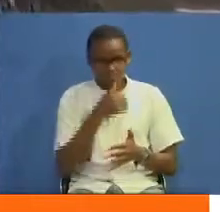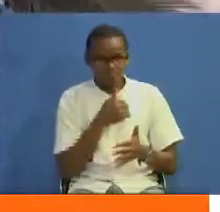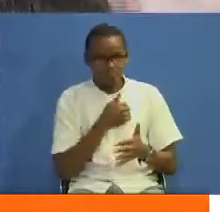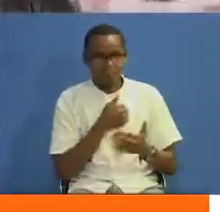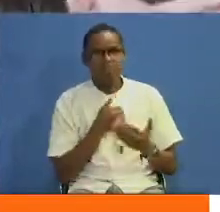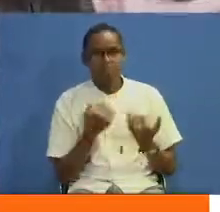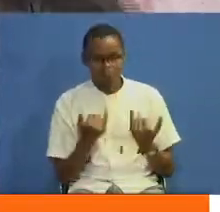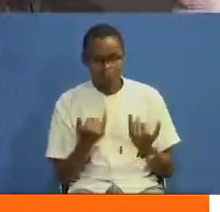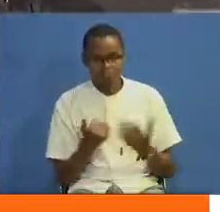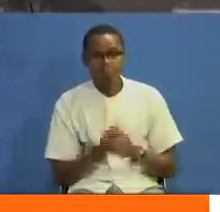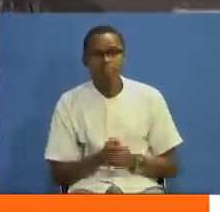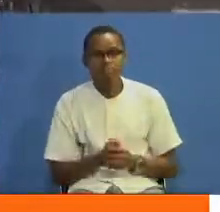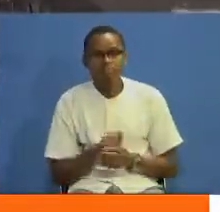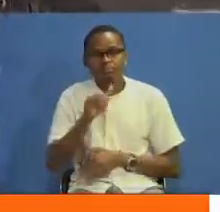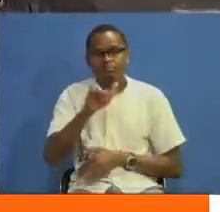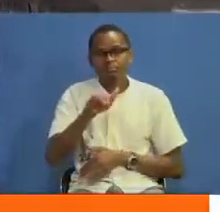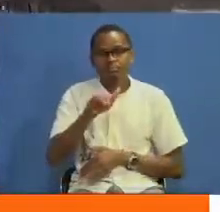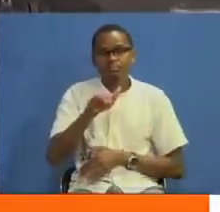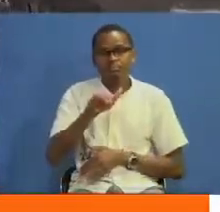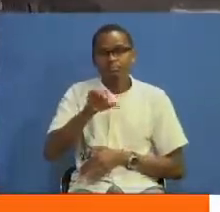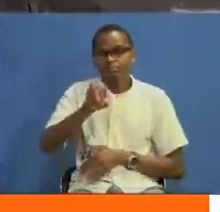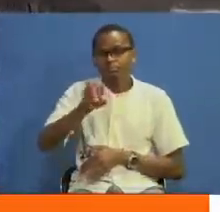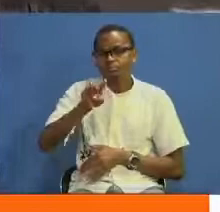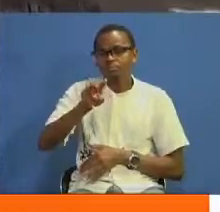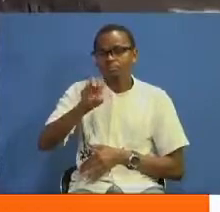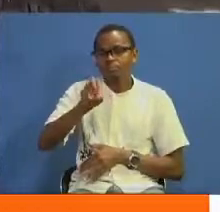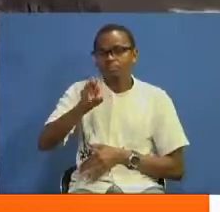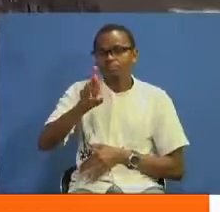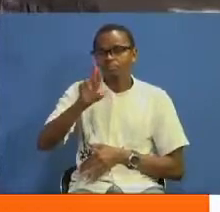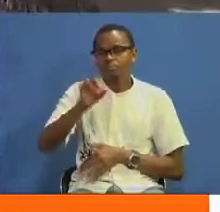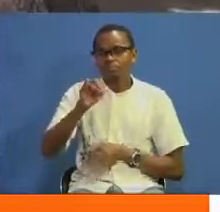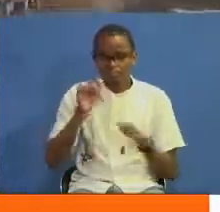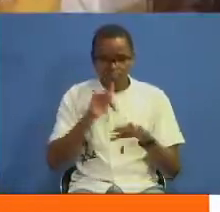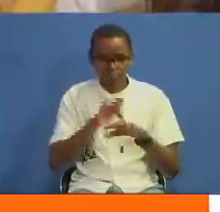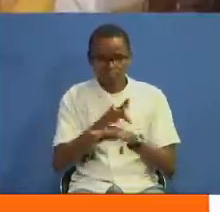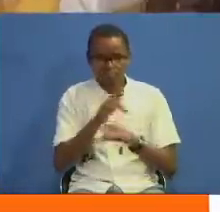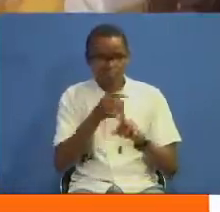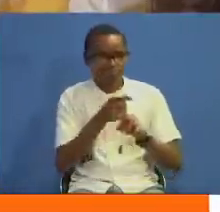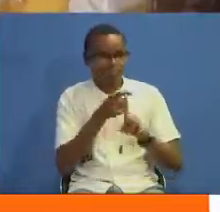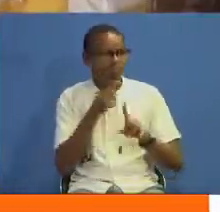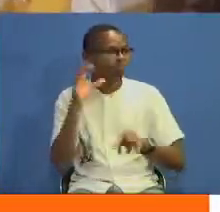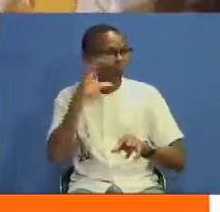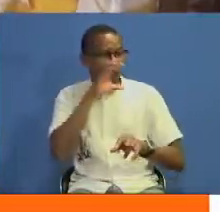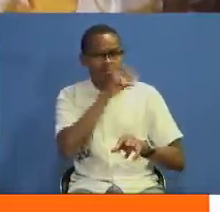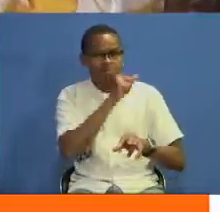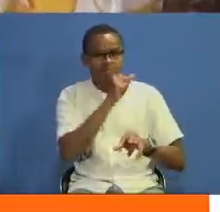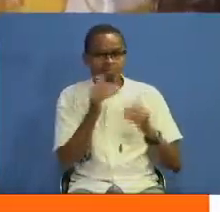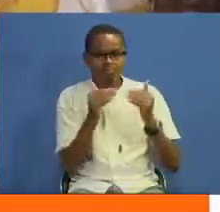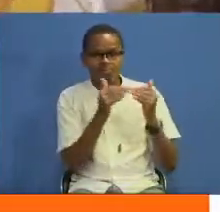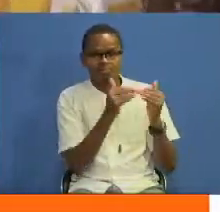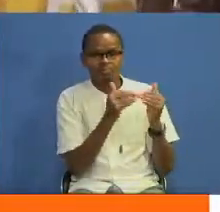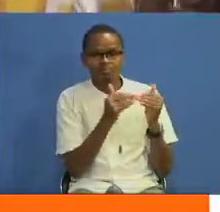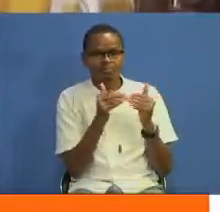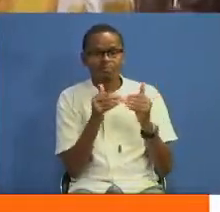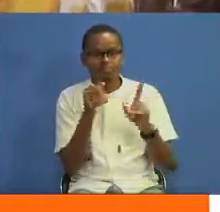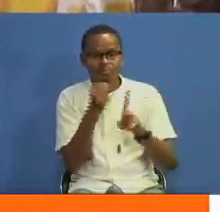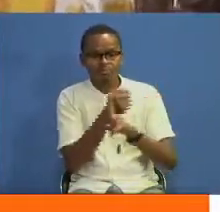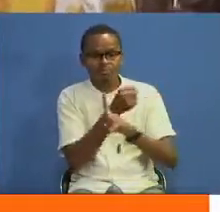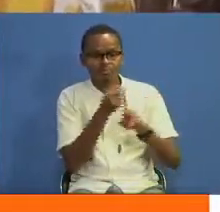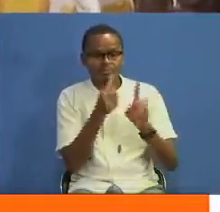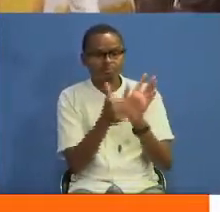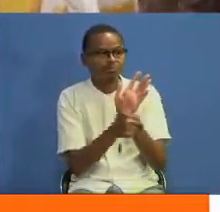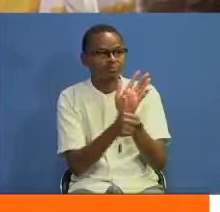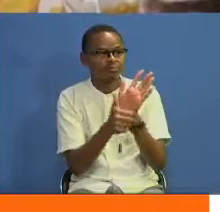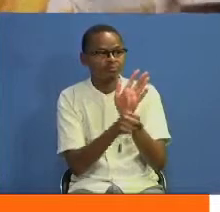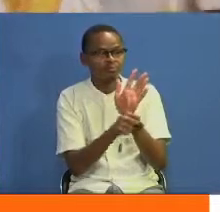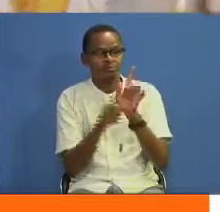nazo. Wanawake nchini Ivory Coast bado wanaathirika hivi leo kutokana na ukosefu wa usawa na kukabiliana na matatizo mengi